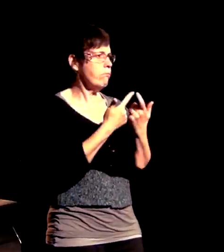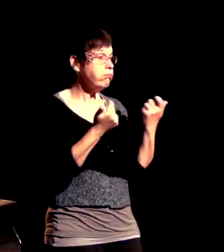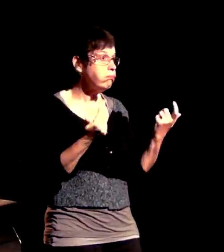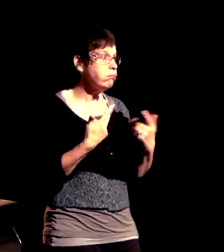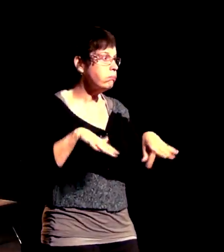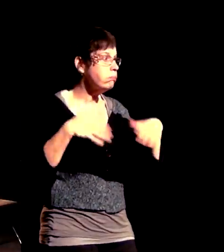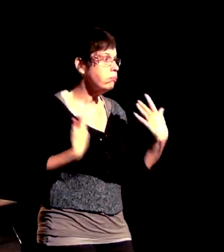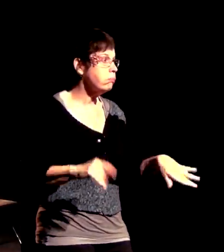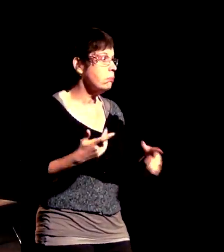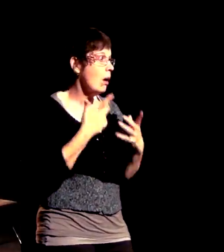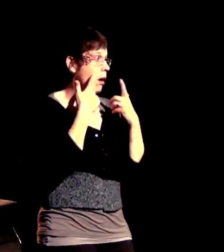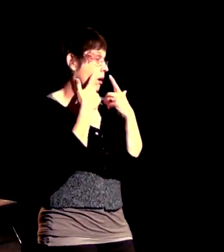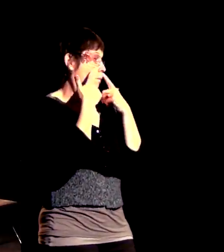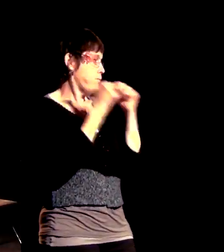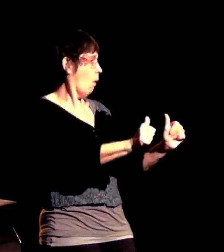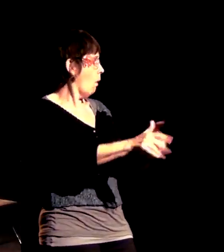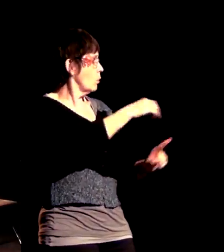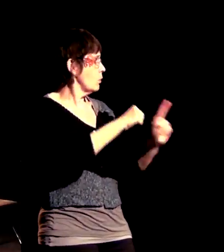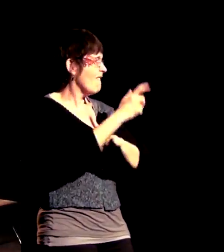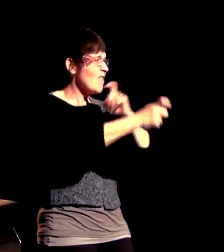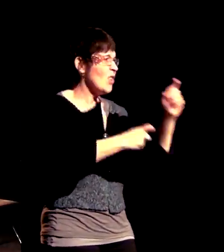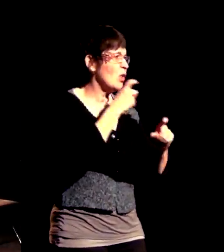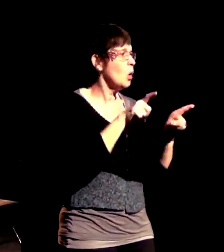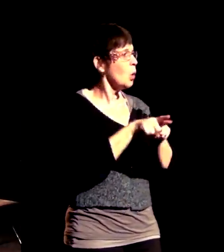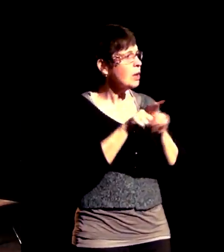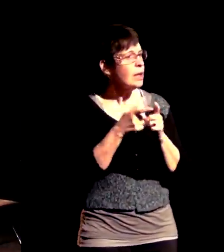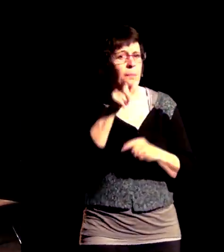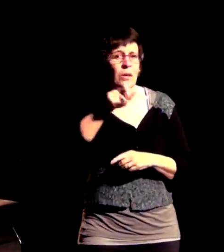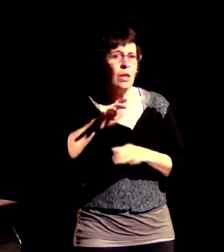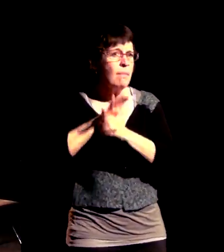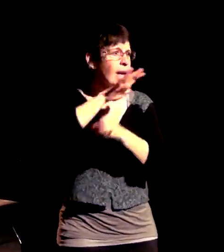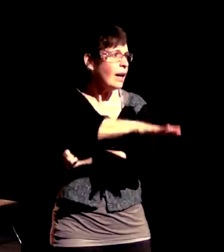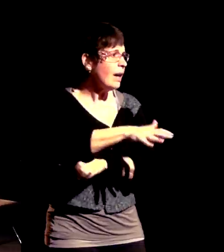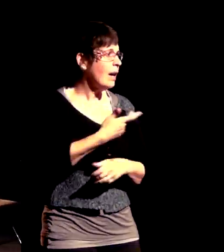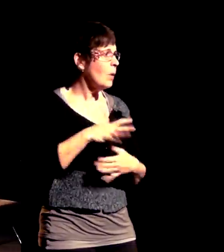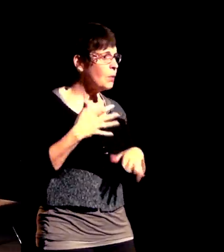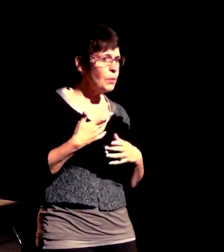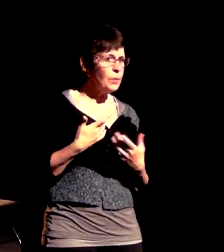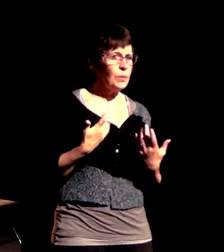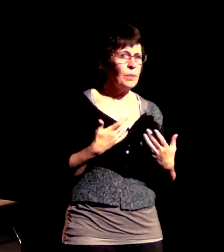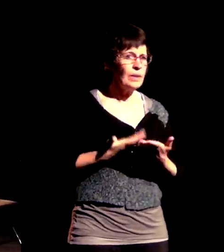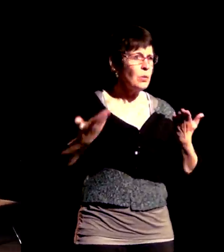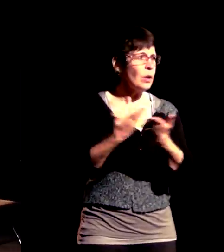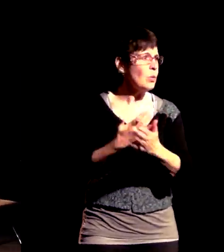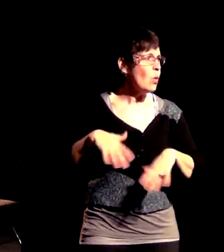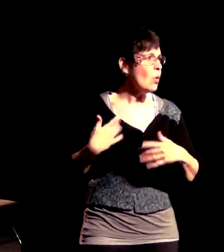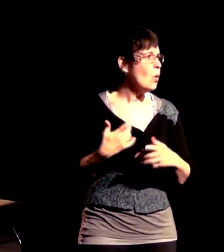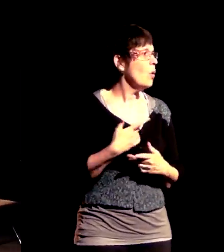regarder notre racisme structurel, nos politiques d'immigration. Qu'est-ce qu'on fait vivre aux immigrés? C'est dingue. Il y a toute la population, tous les